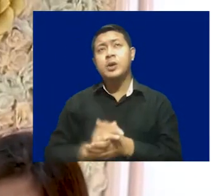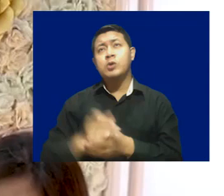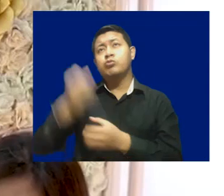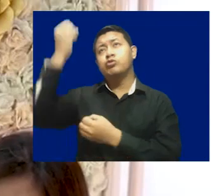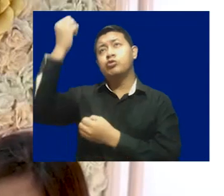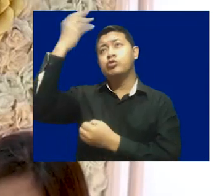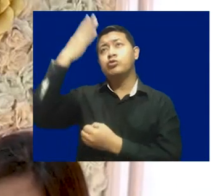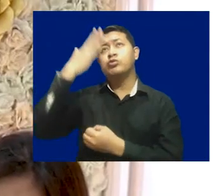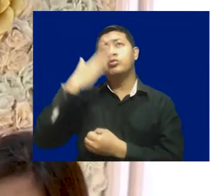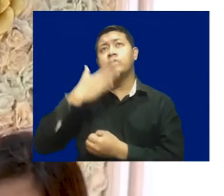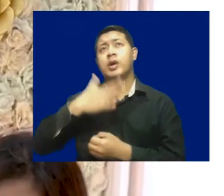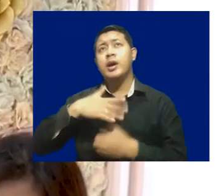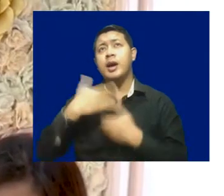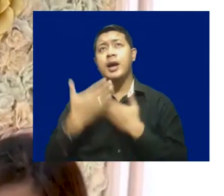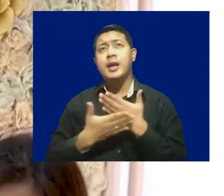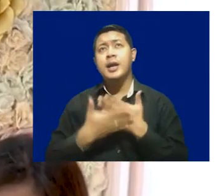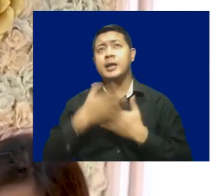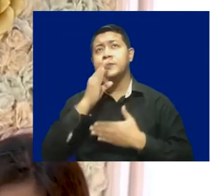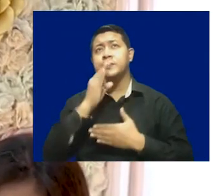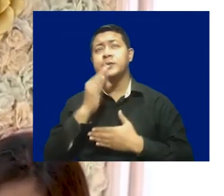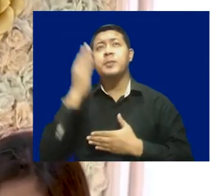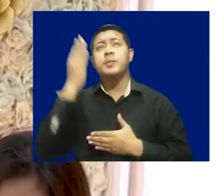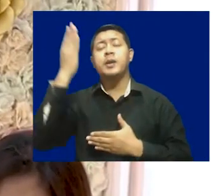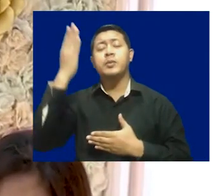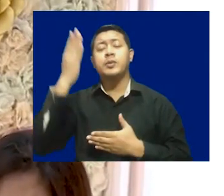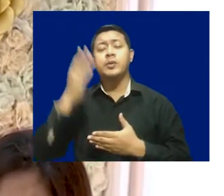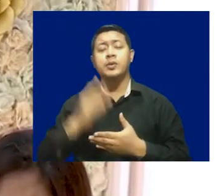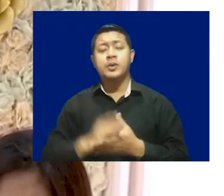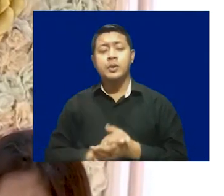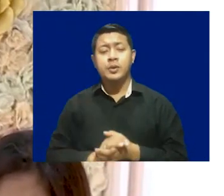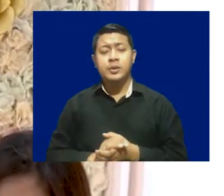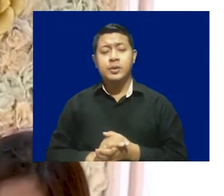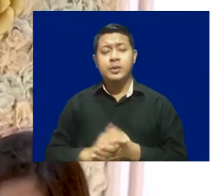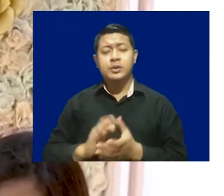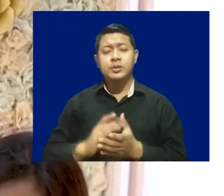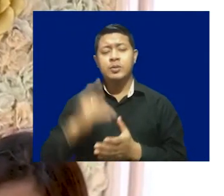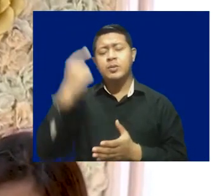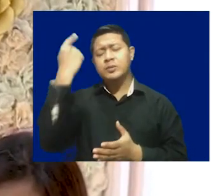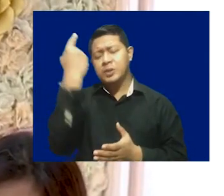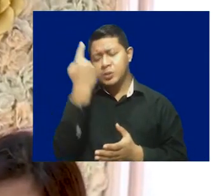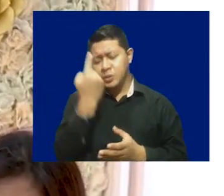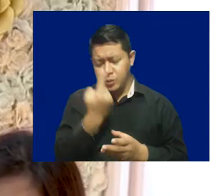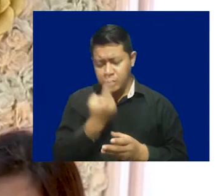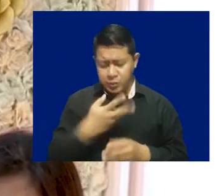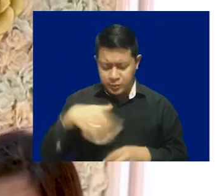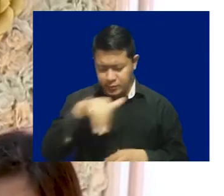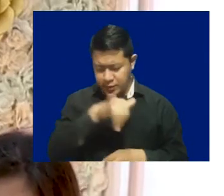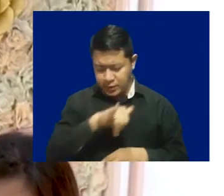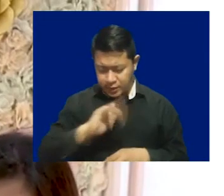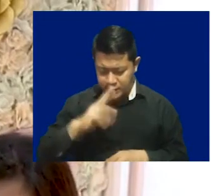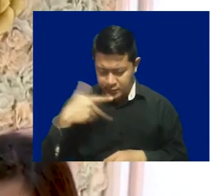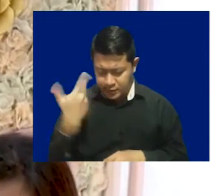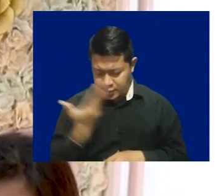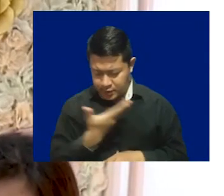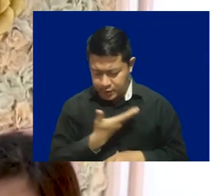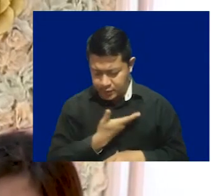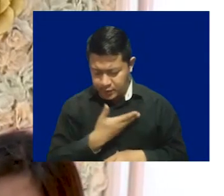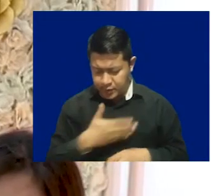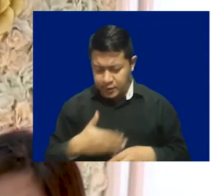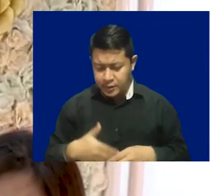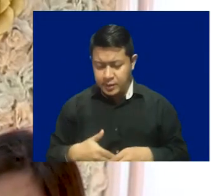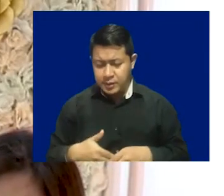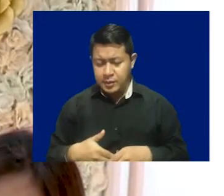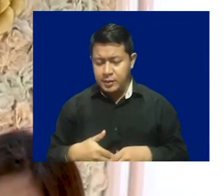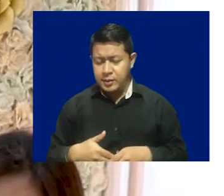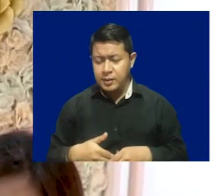Curahkan kasih-Mu, firman-Mu. Agar kami selalu tumbuh dan berkembang terus bersama dengan Engkau. Bimbing Roma Budi saat